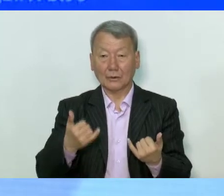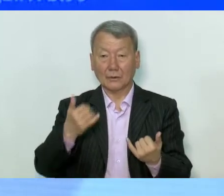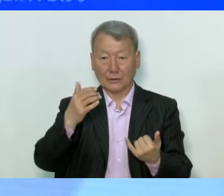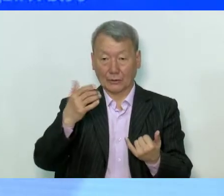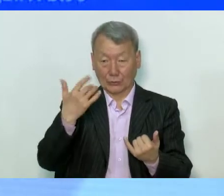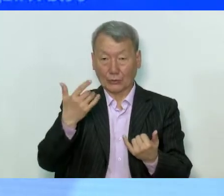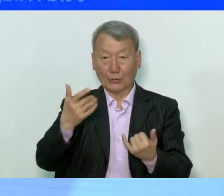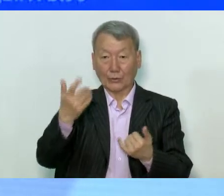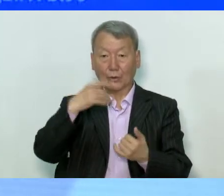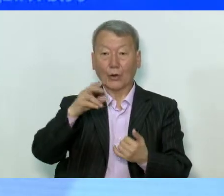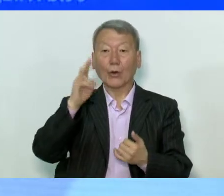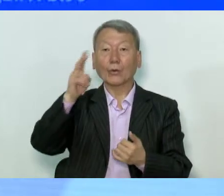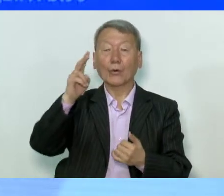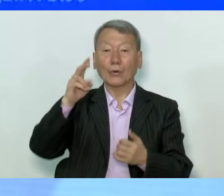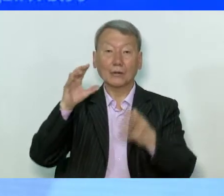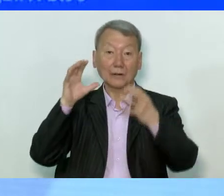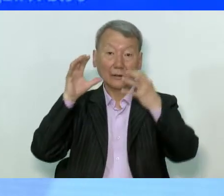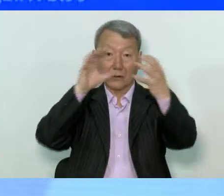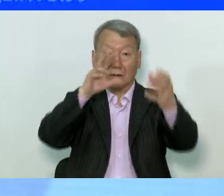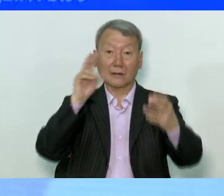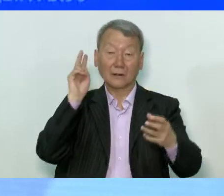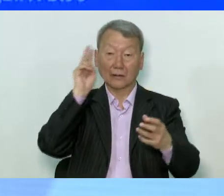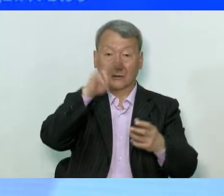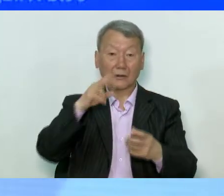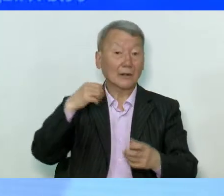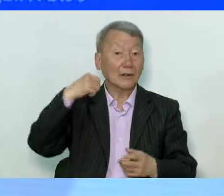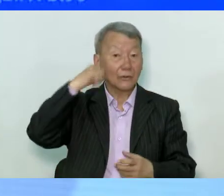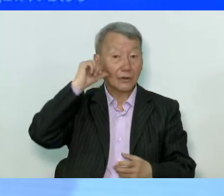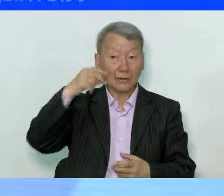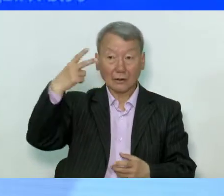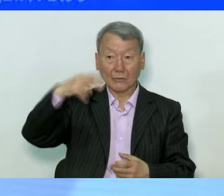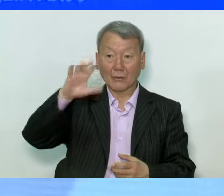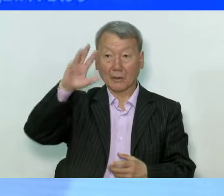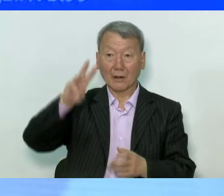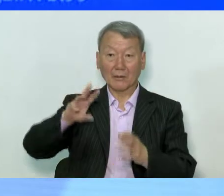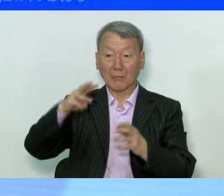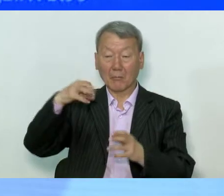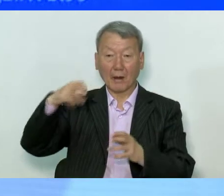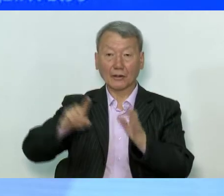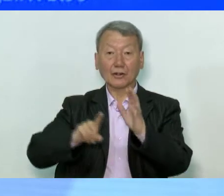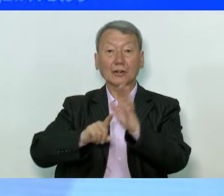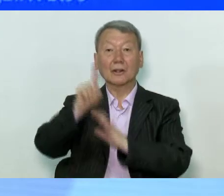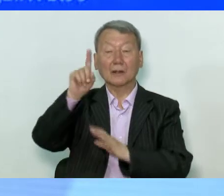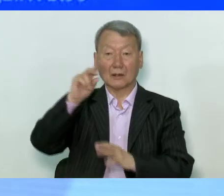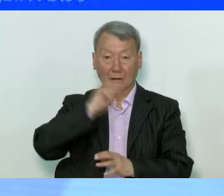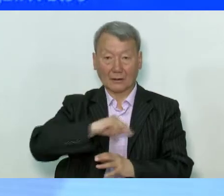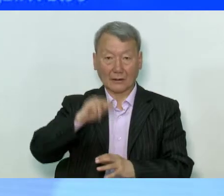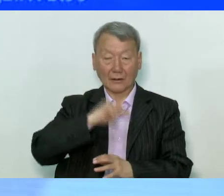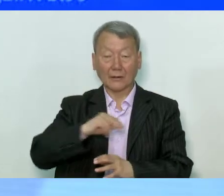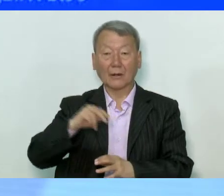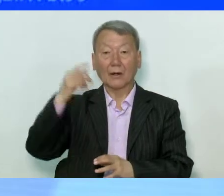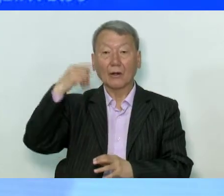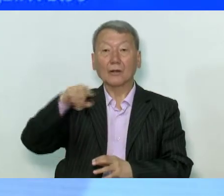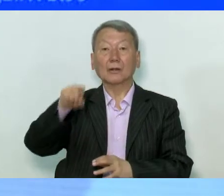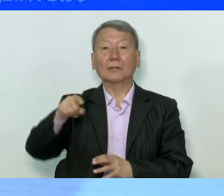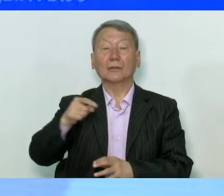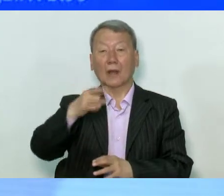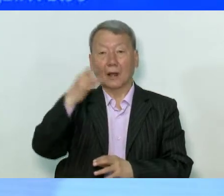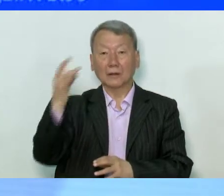катарлай ошол коомдук транспортту дагы кечээ 25 майдан баштап ишке бирдик. Al жерде